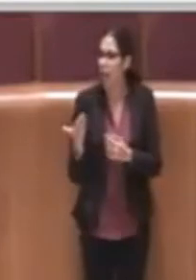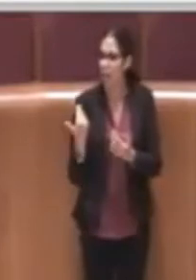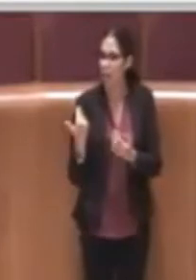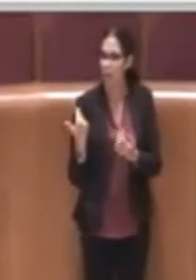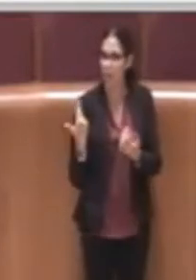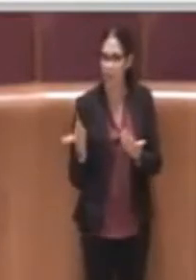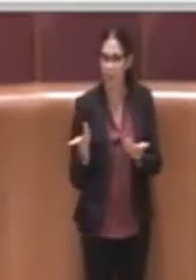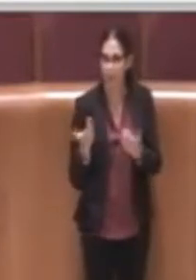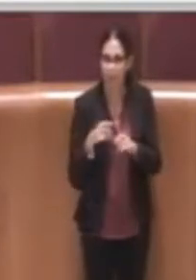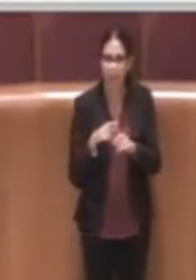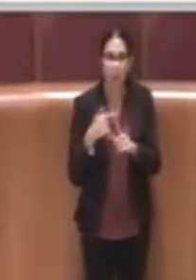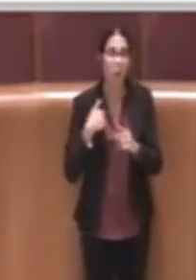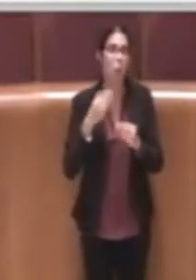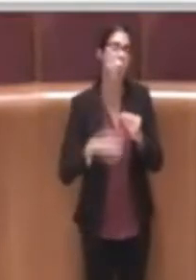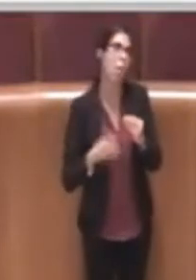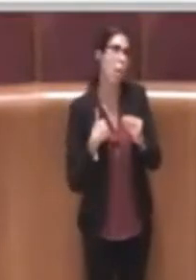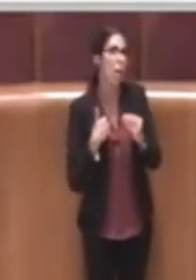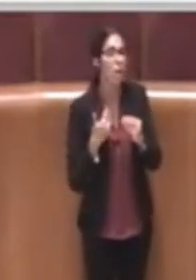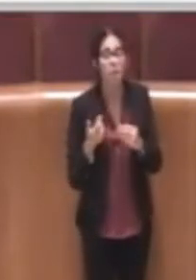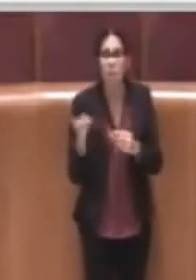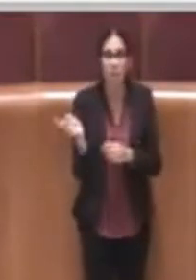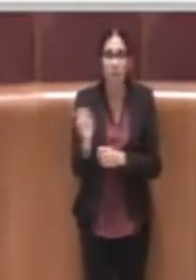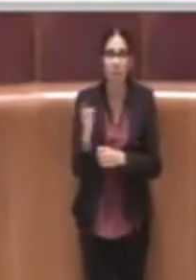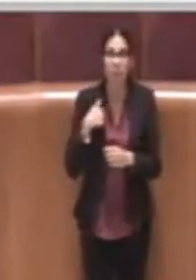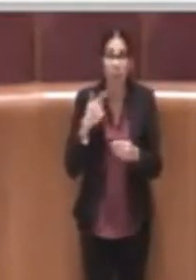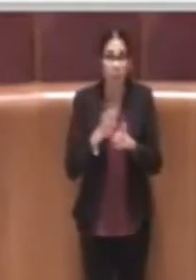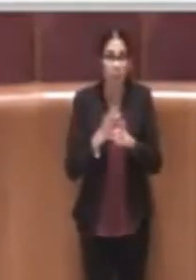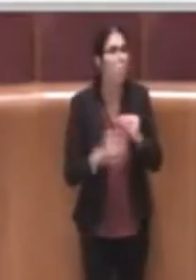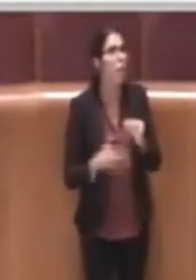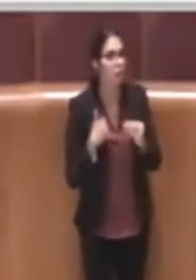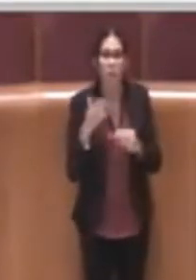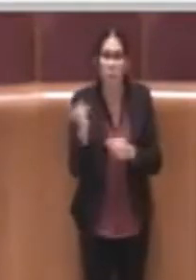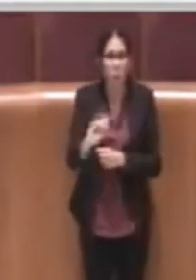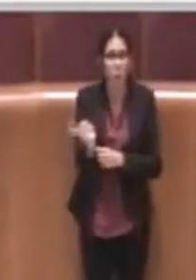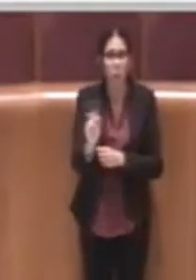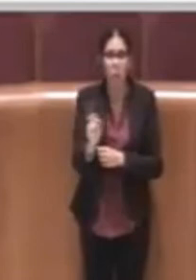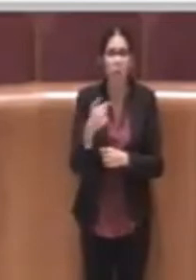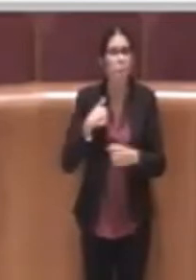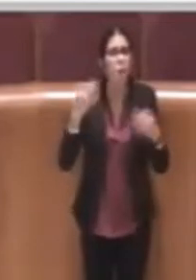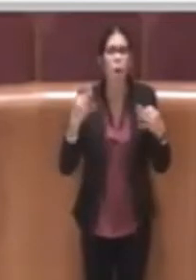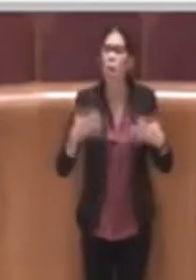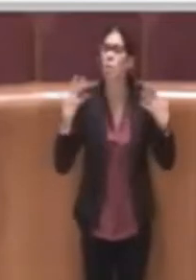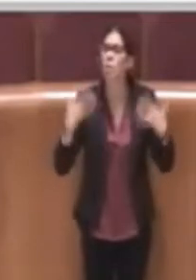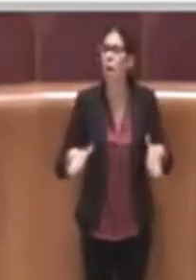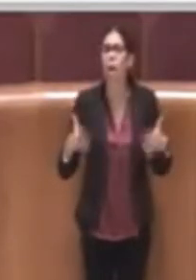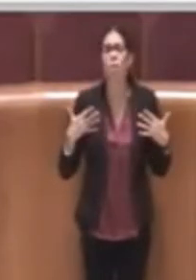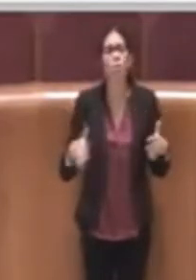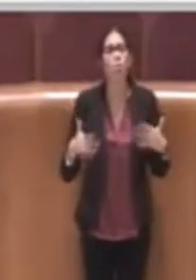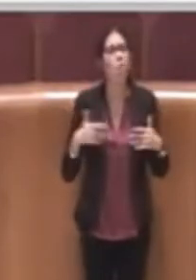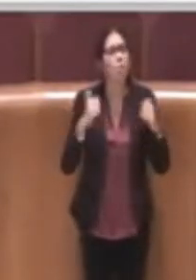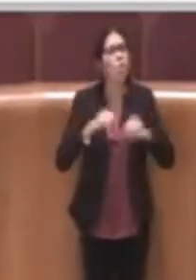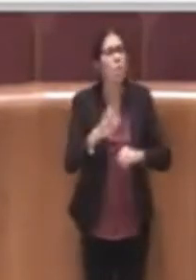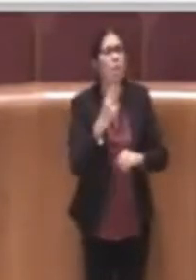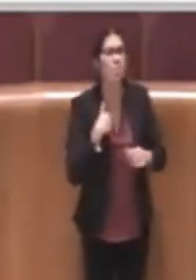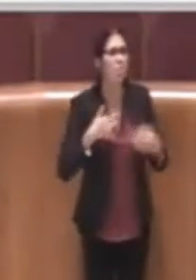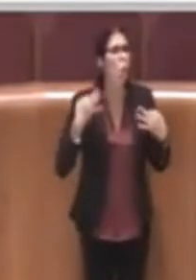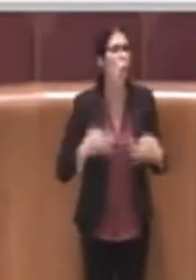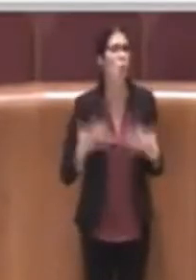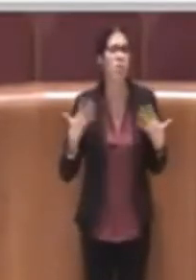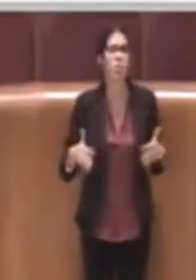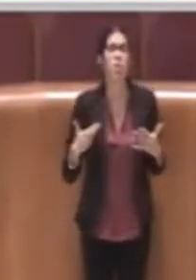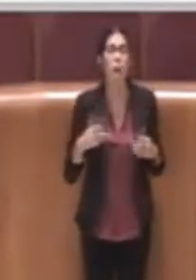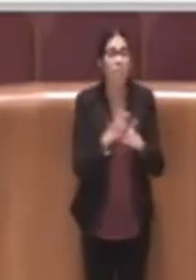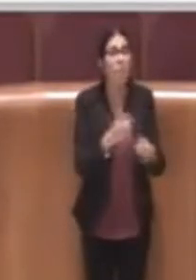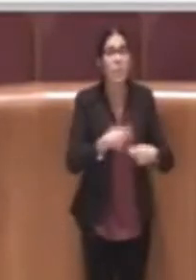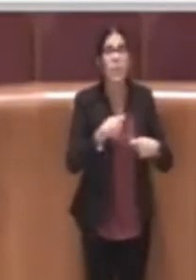sono fatto convincere. Io non mi devo far convincere perché io sono fermamente convinta di quello che dicono i cittadini. Non mi devono